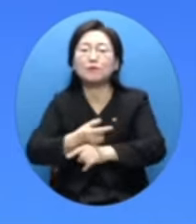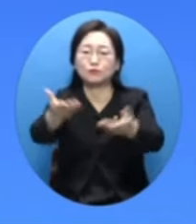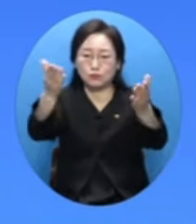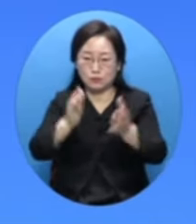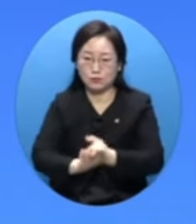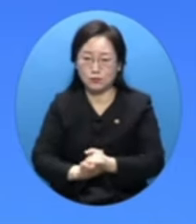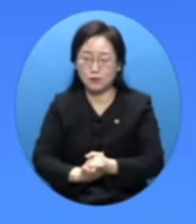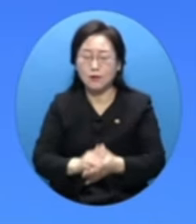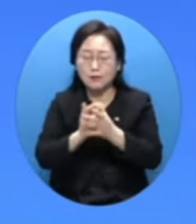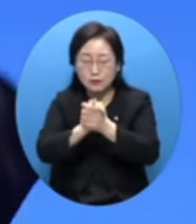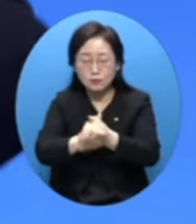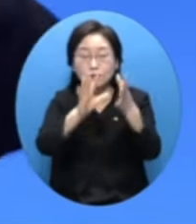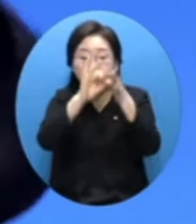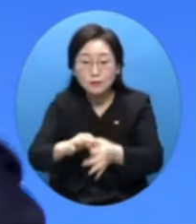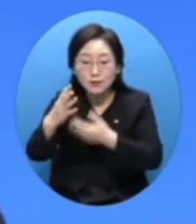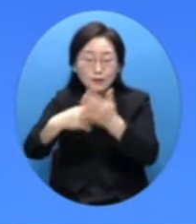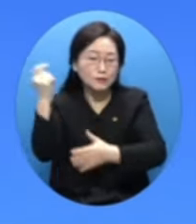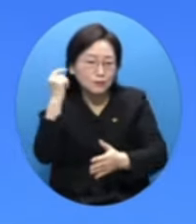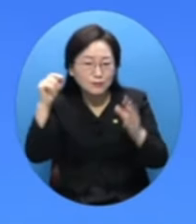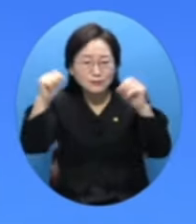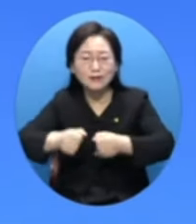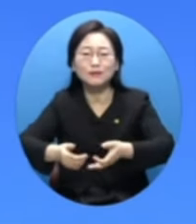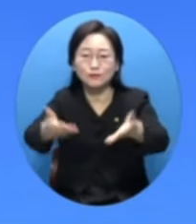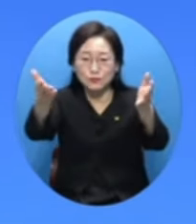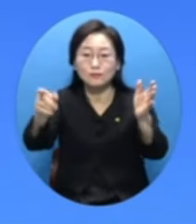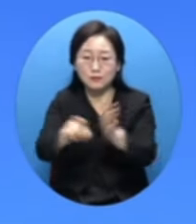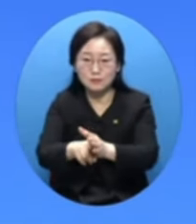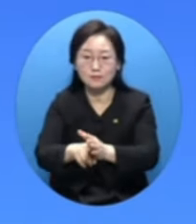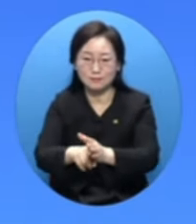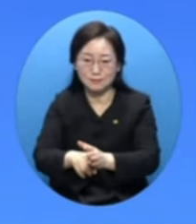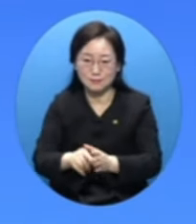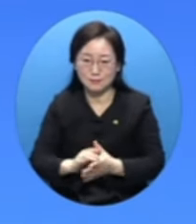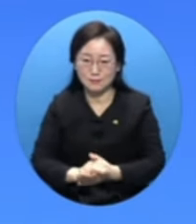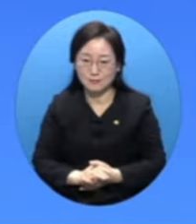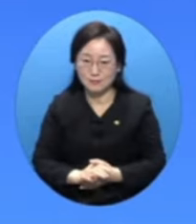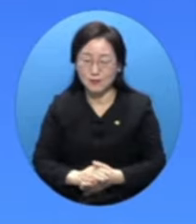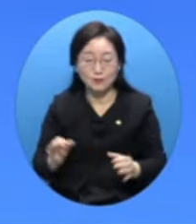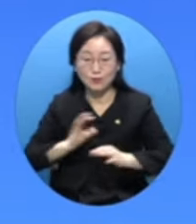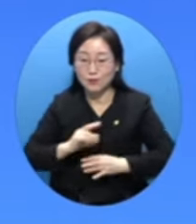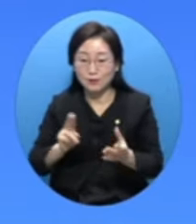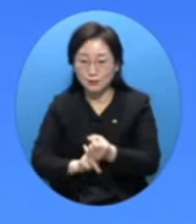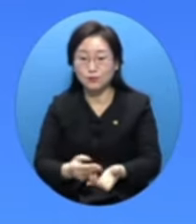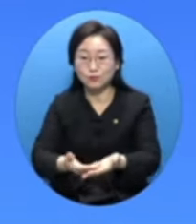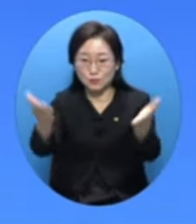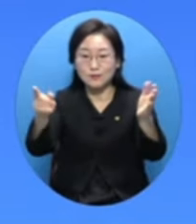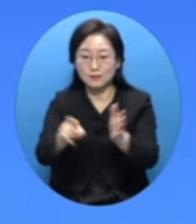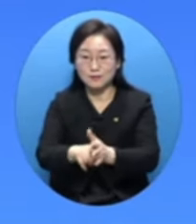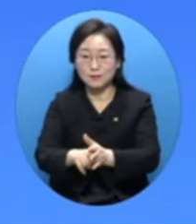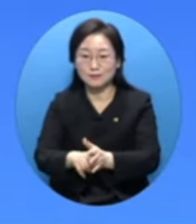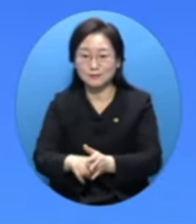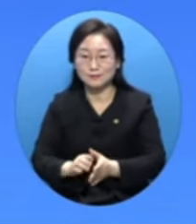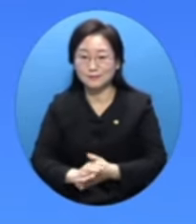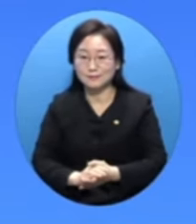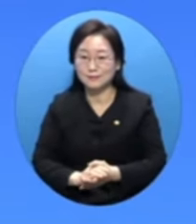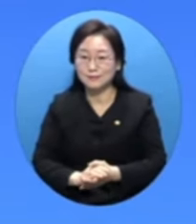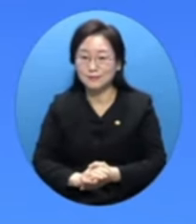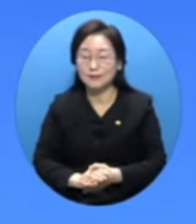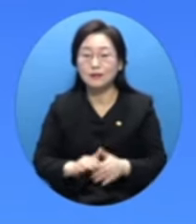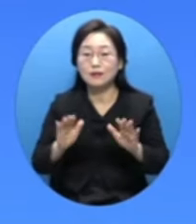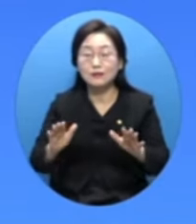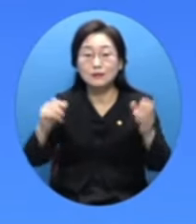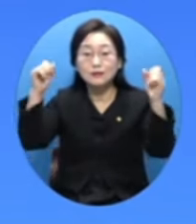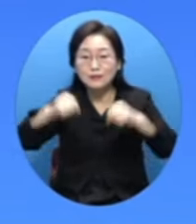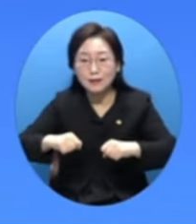기도하고 또 기도하고 또 기도하면 하나님이 들으시고 응답해 주시고 놀라운 기적을 베풀어 주시는 것입니다. 이